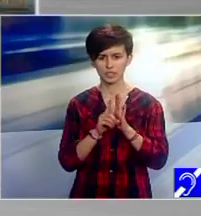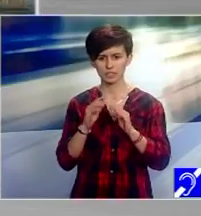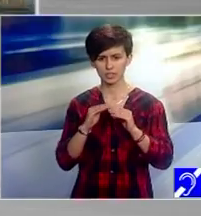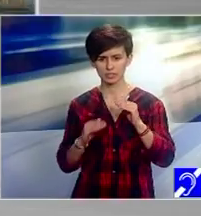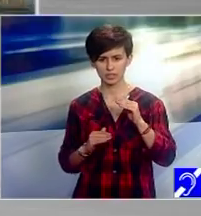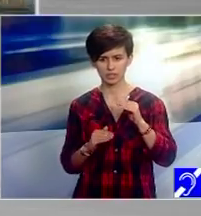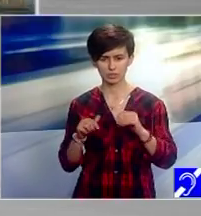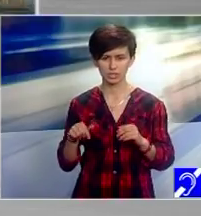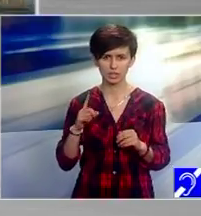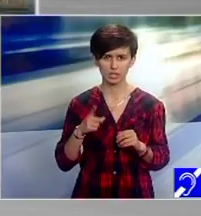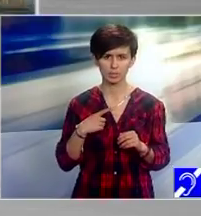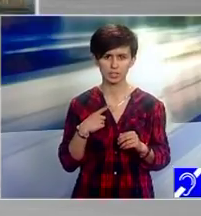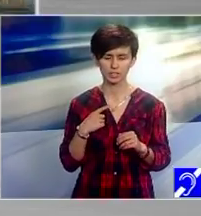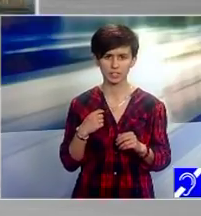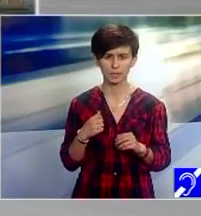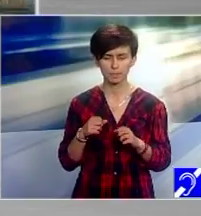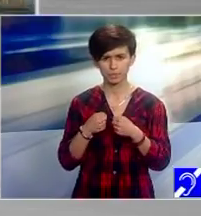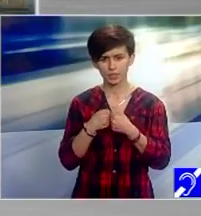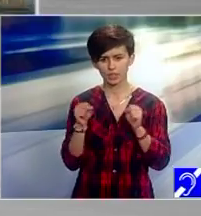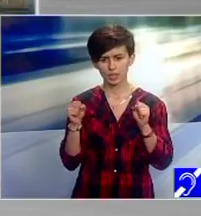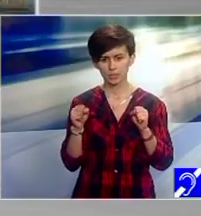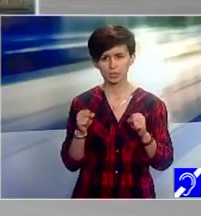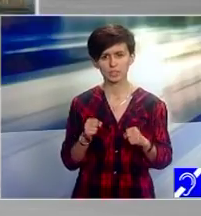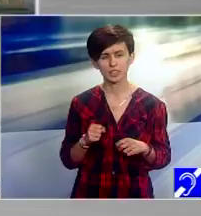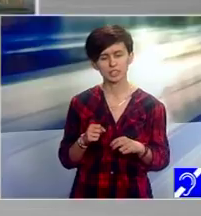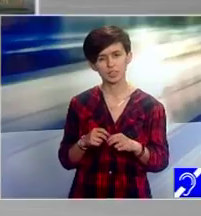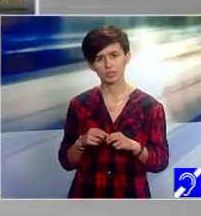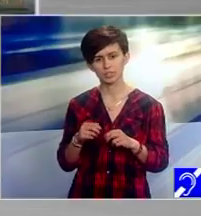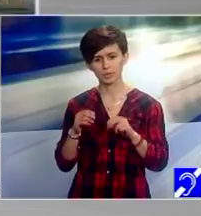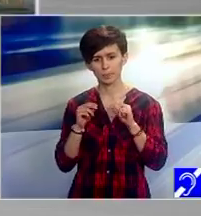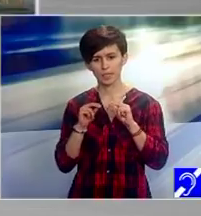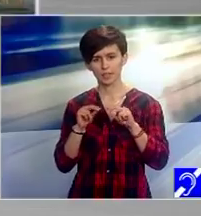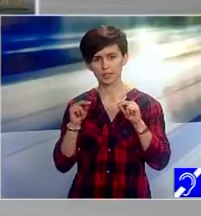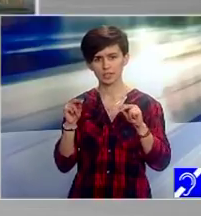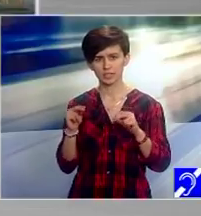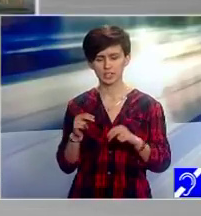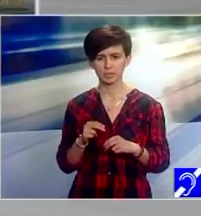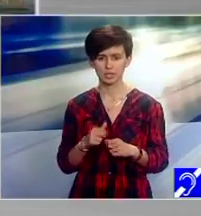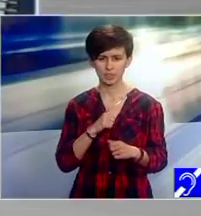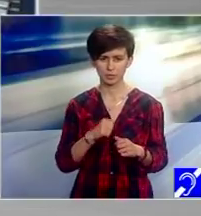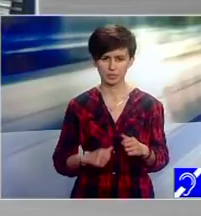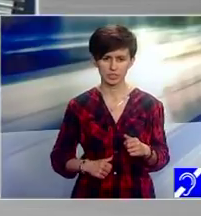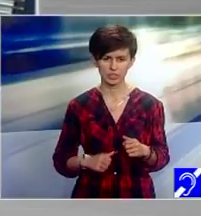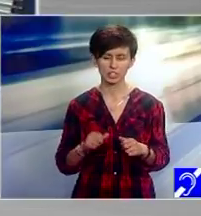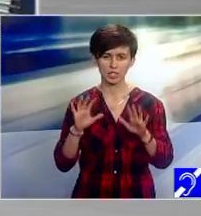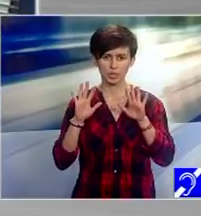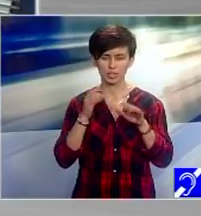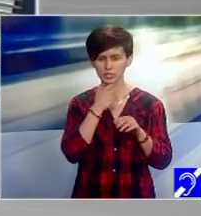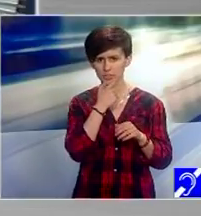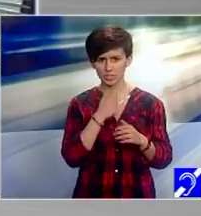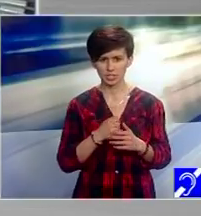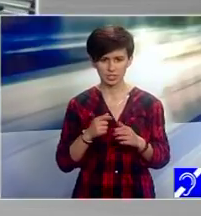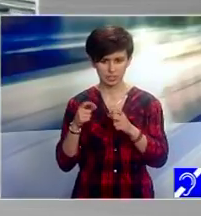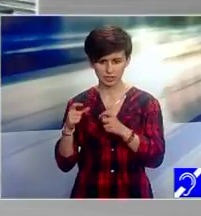fie absolvenți ai unui învățământ profesional special sau cel puțin la 10 clase. Revenind la întrebarea dumneavoastră, aș vrea